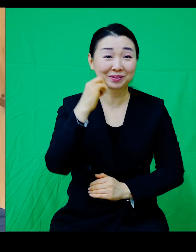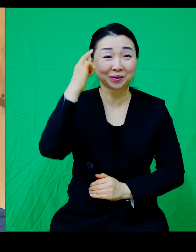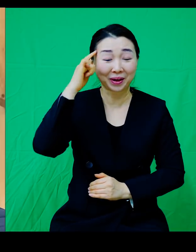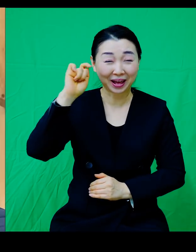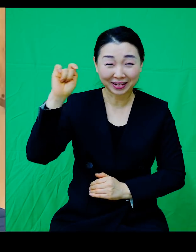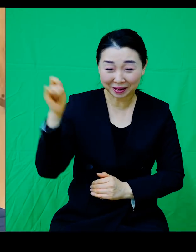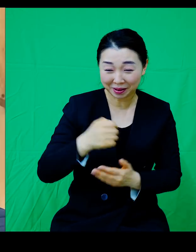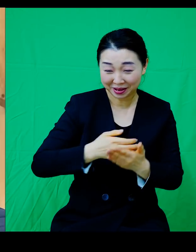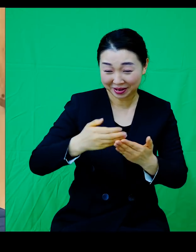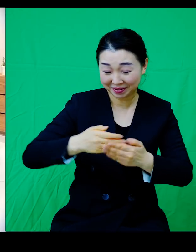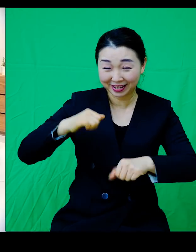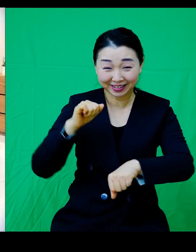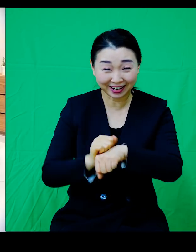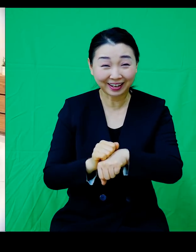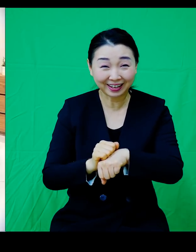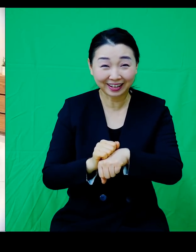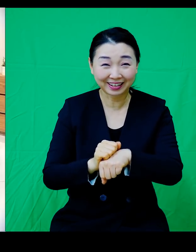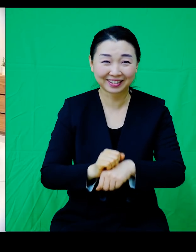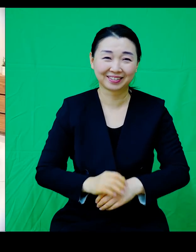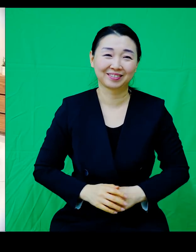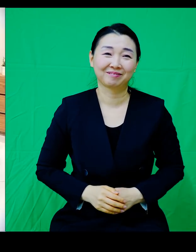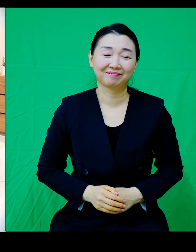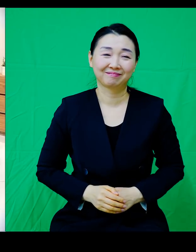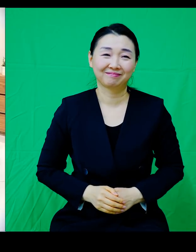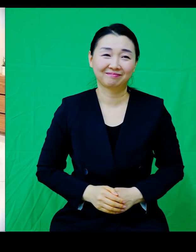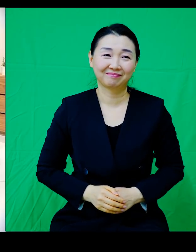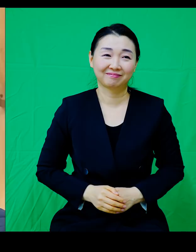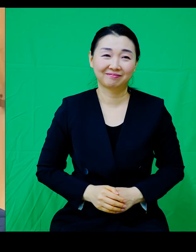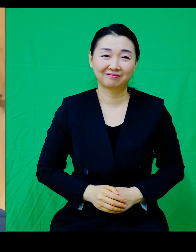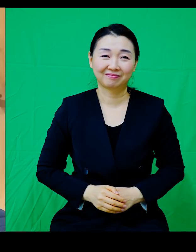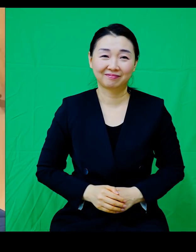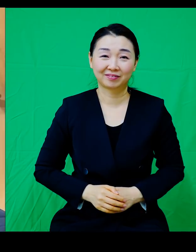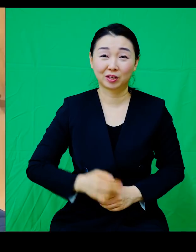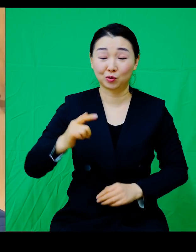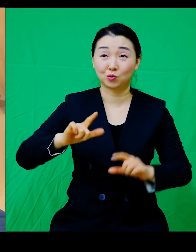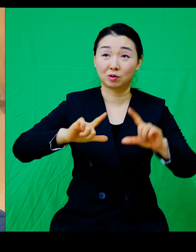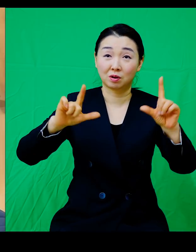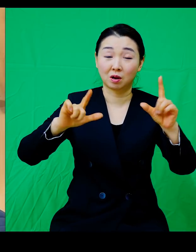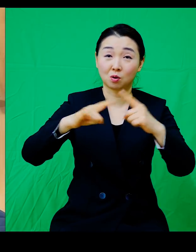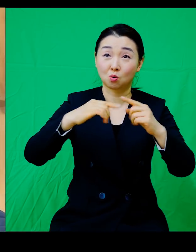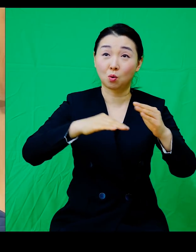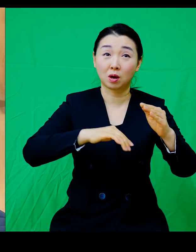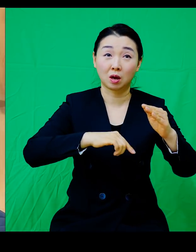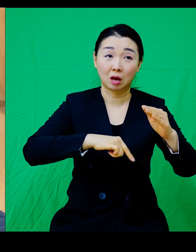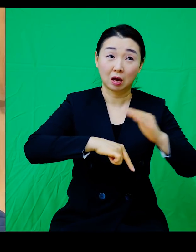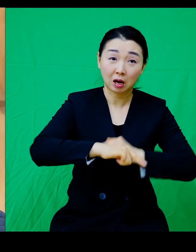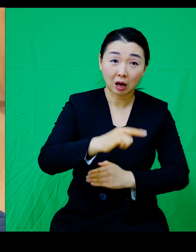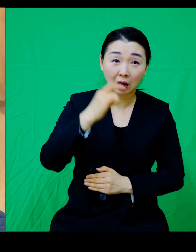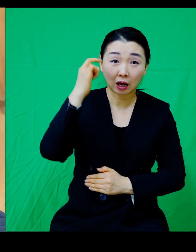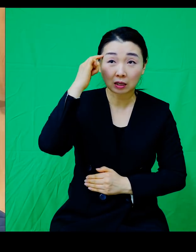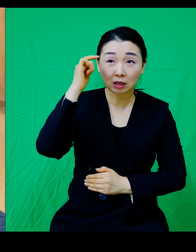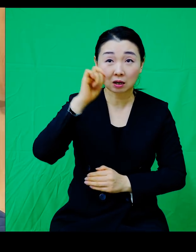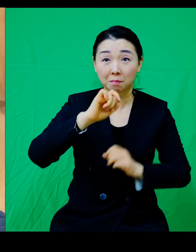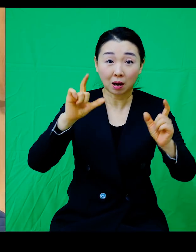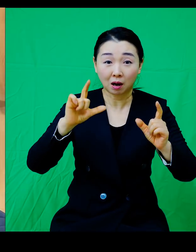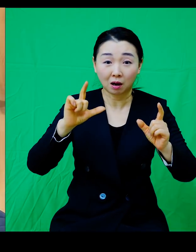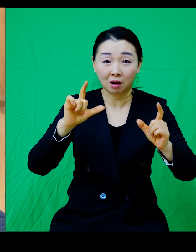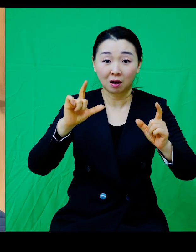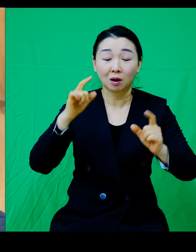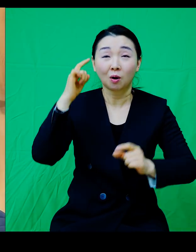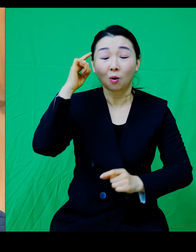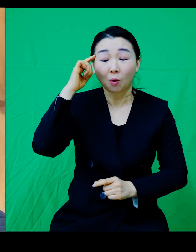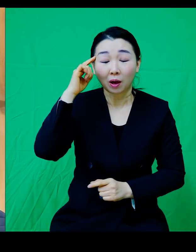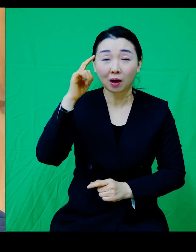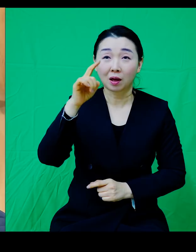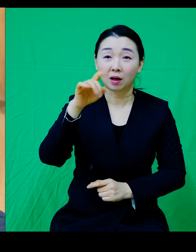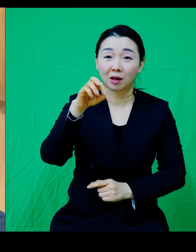네. 새벽에 더 잘 나오고. 네. 예술가의 삶으로. 그렇죠. 네, 네. 그러다가 이제 주일이니까 교회 가야겠다는 생각이 퍼뜩 든 거예요. 네. 그래서 되게